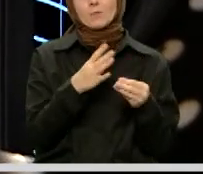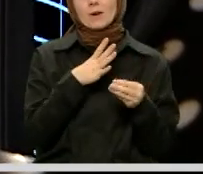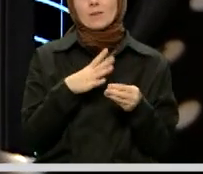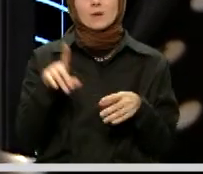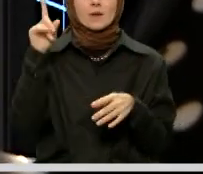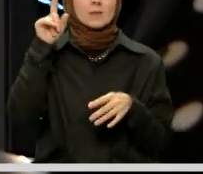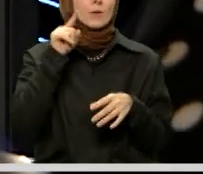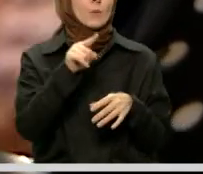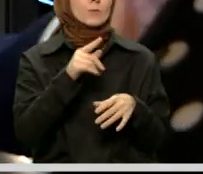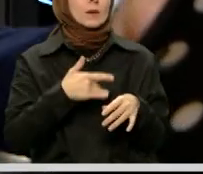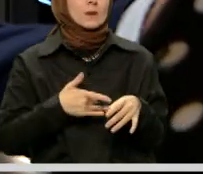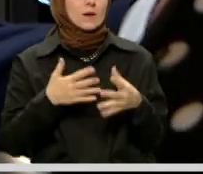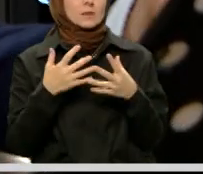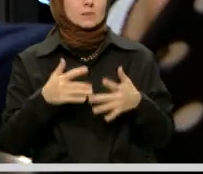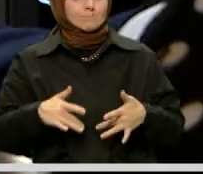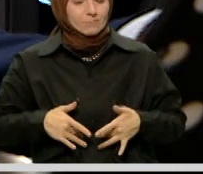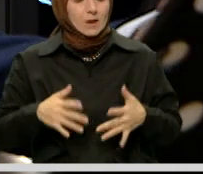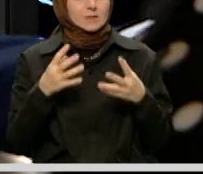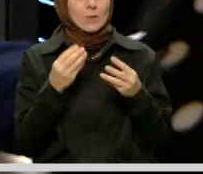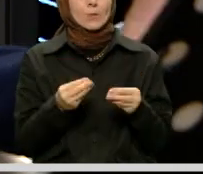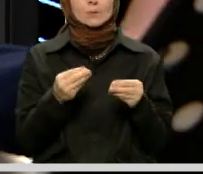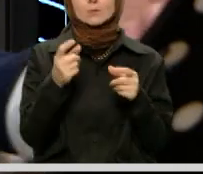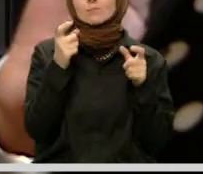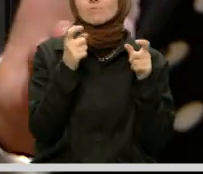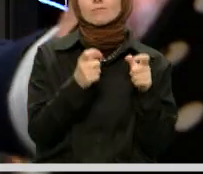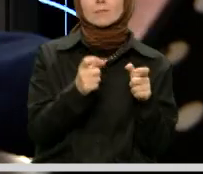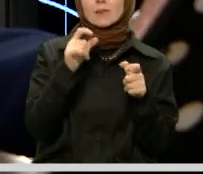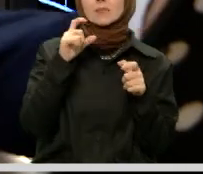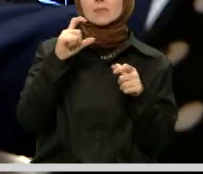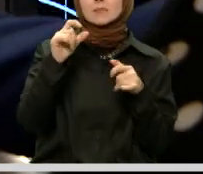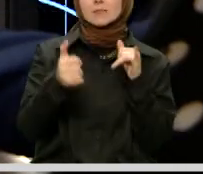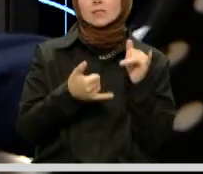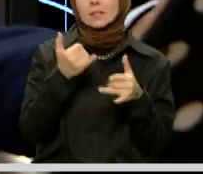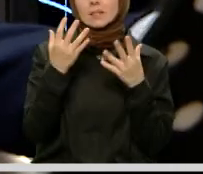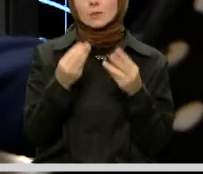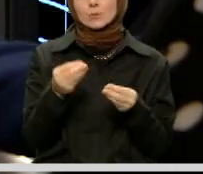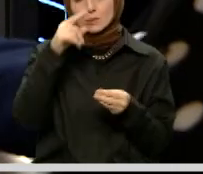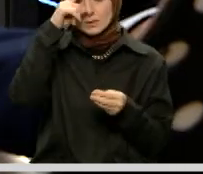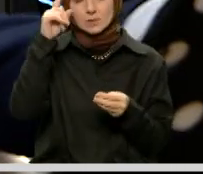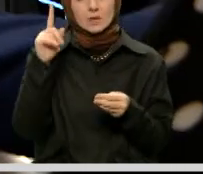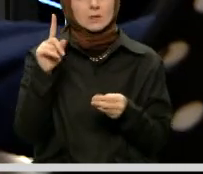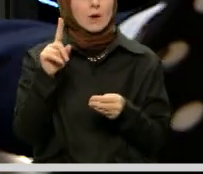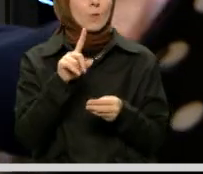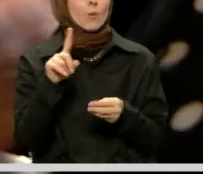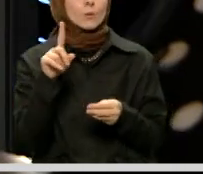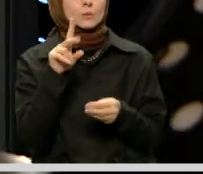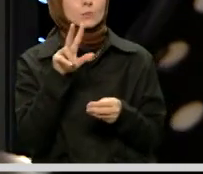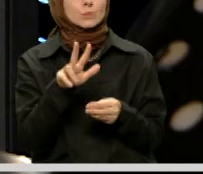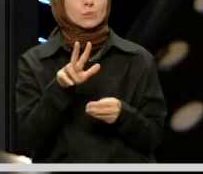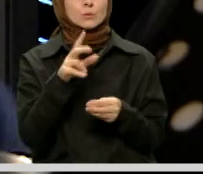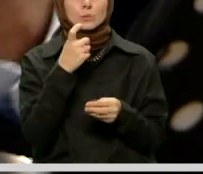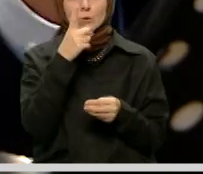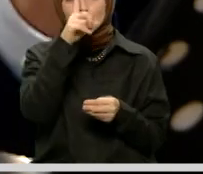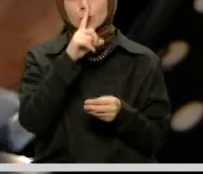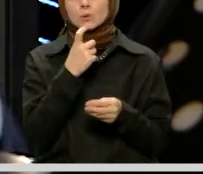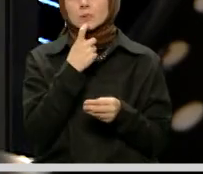olsun. Bize gerçekten o kadar güzel eserler bırakmış ki 13. yüzyılda yaşamış bir zat, ama bakıyoruz ki